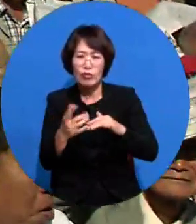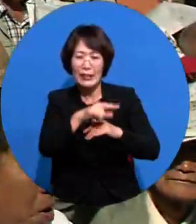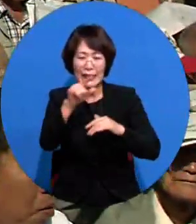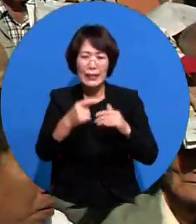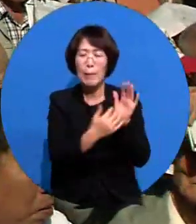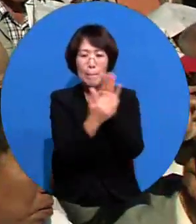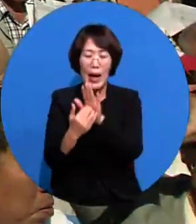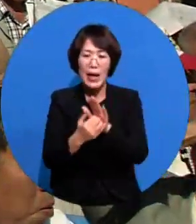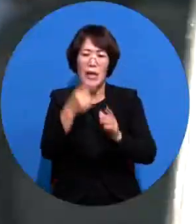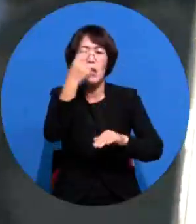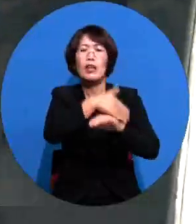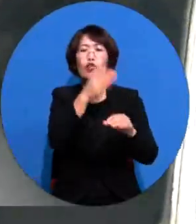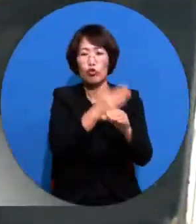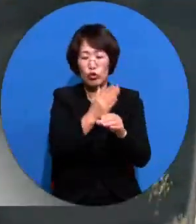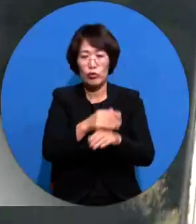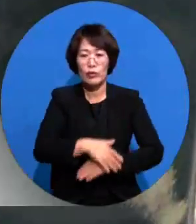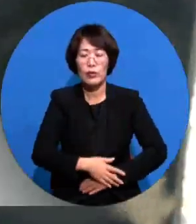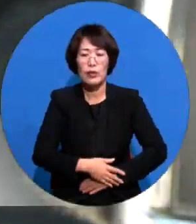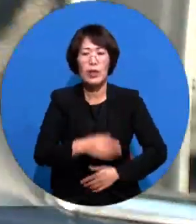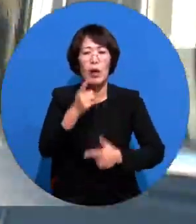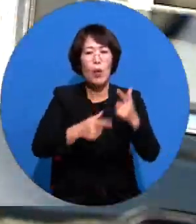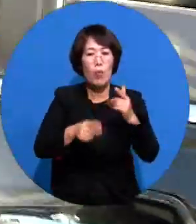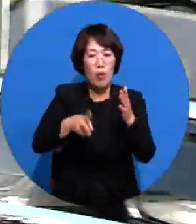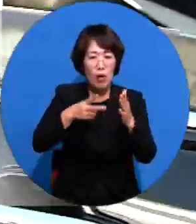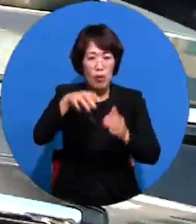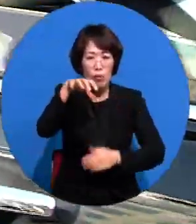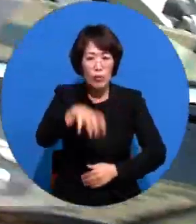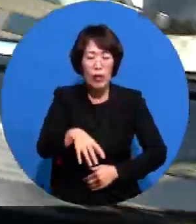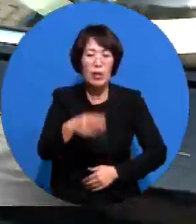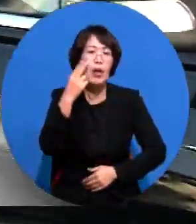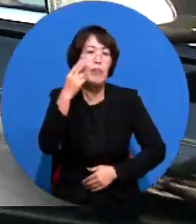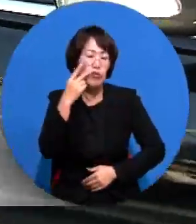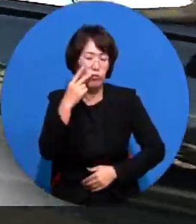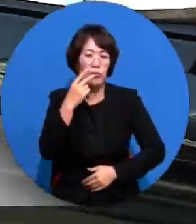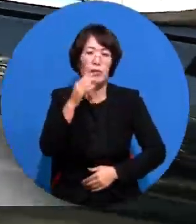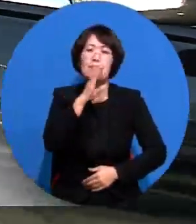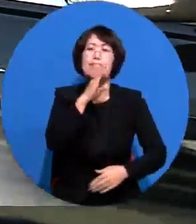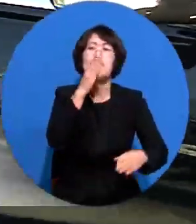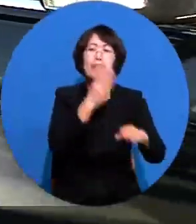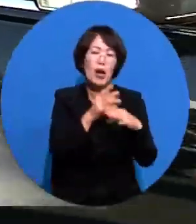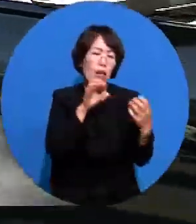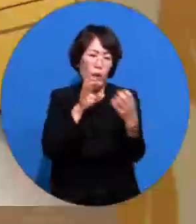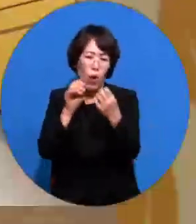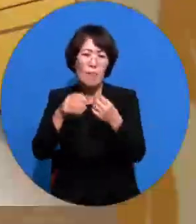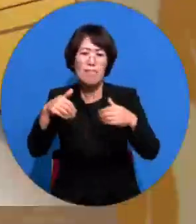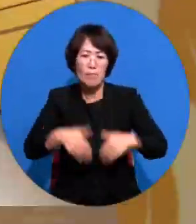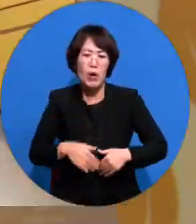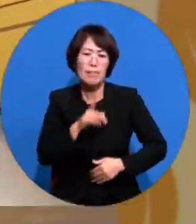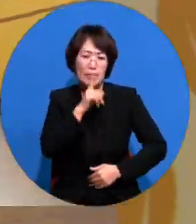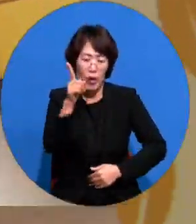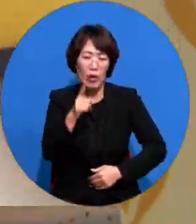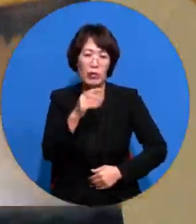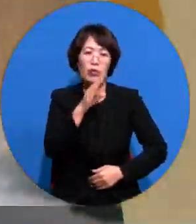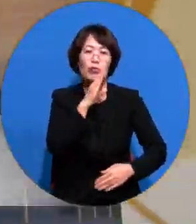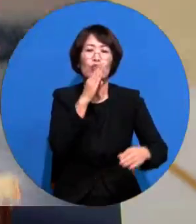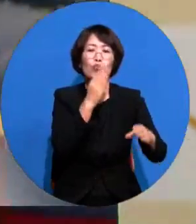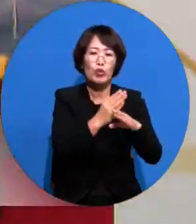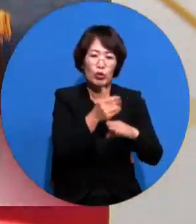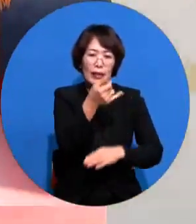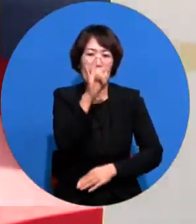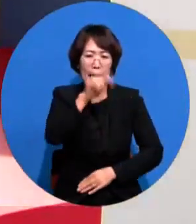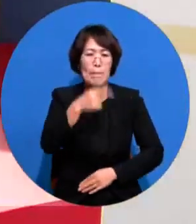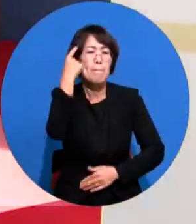시기. 김대중은 목포역 광장에서 미국과 북한의 대화를 요구하며 북핵의 평화적